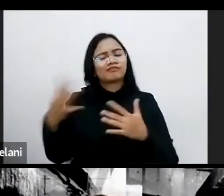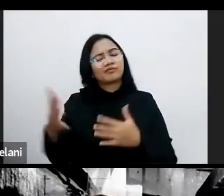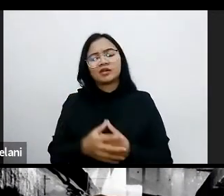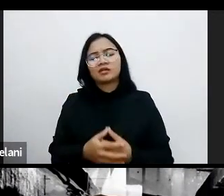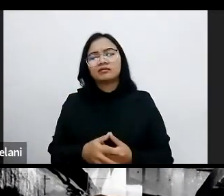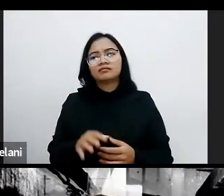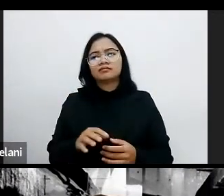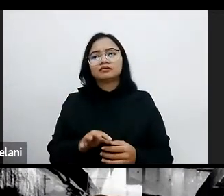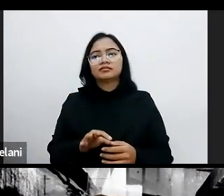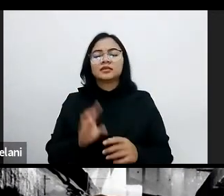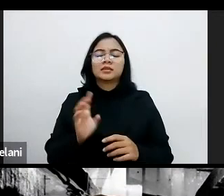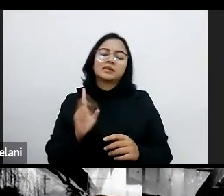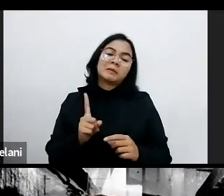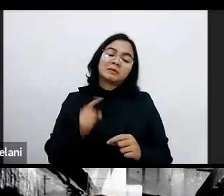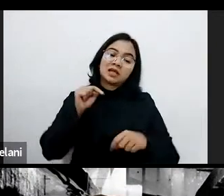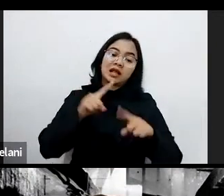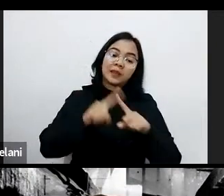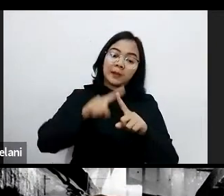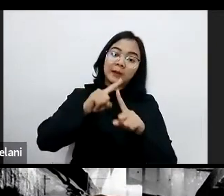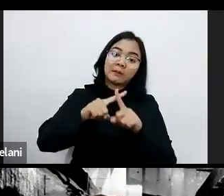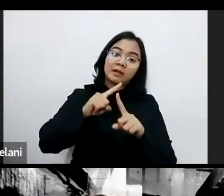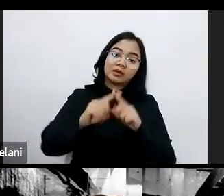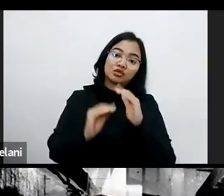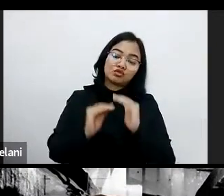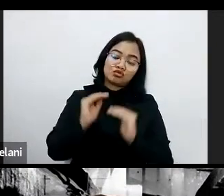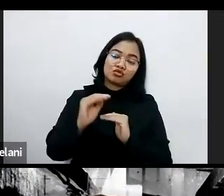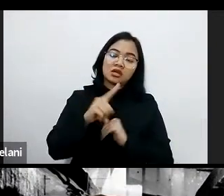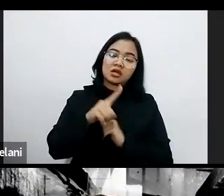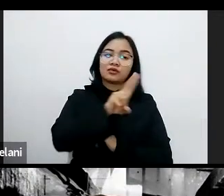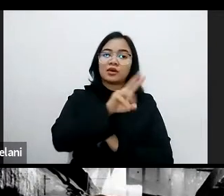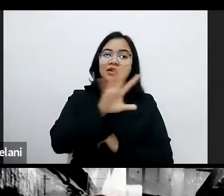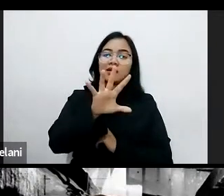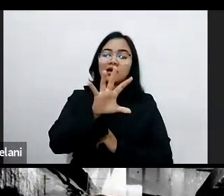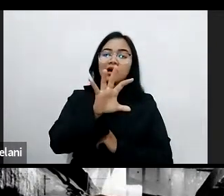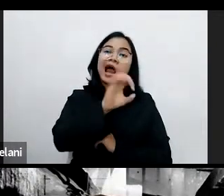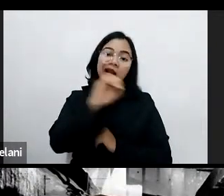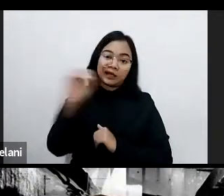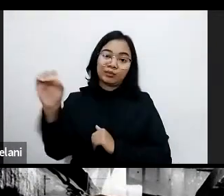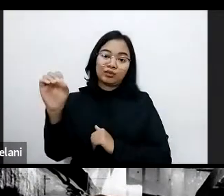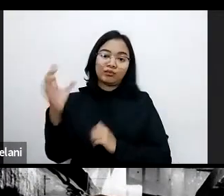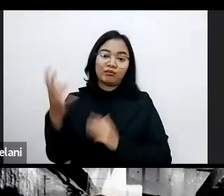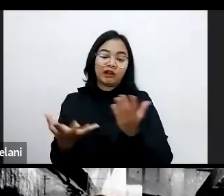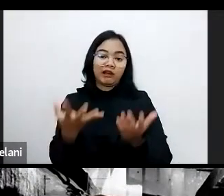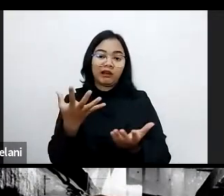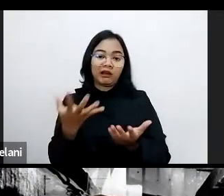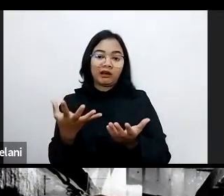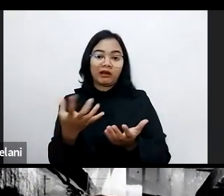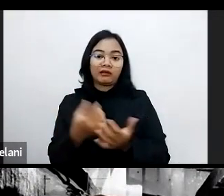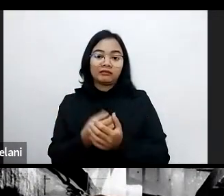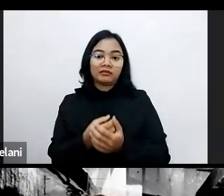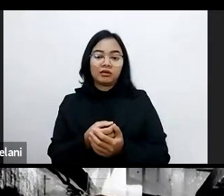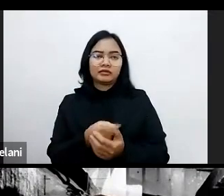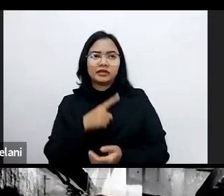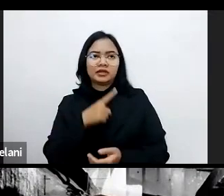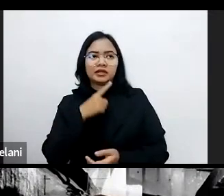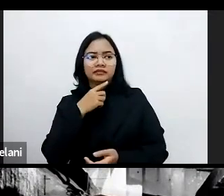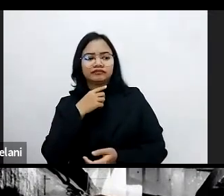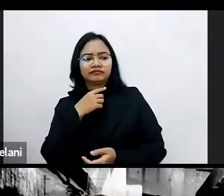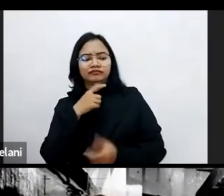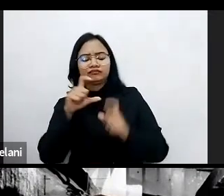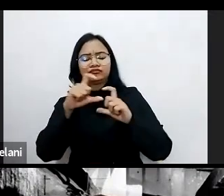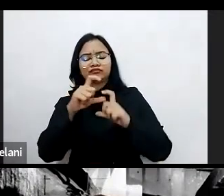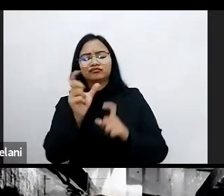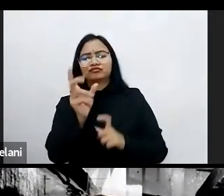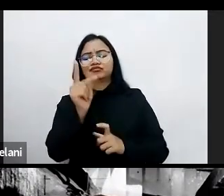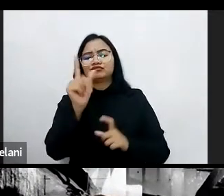tambah terus gitu ya, sekarang 25 sampai 30-an ribu mungkin ya, itu kalau disurvey mungkin akan